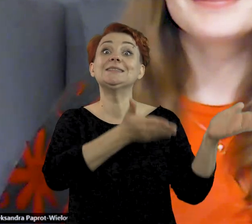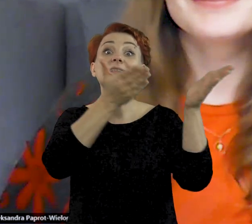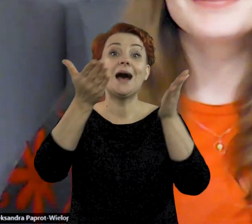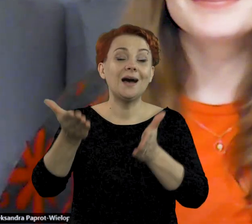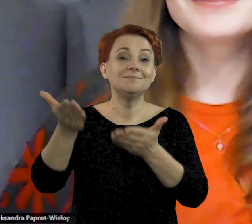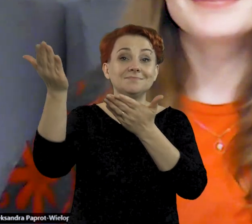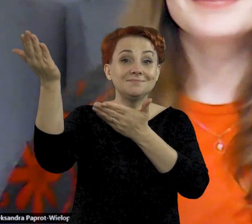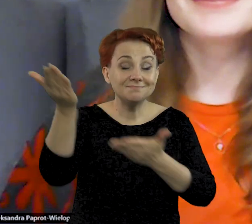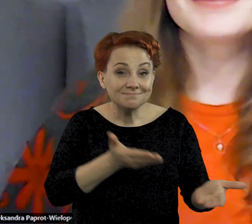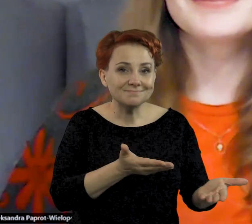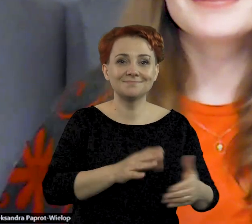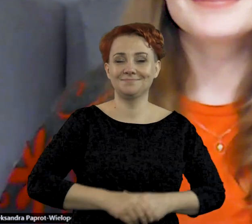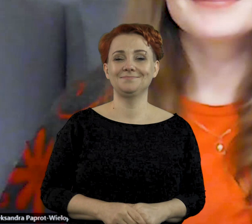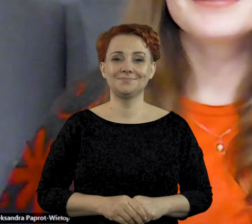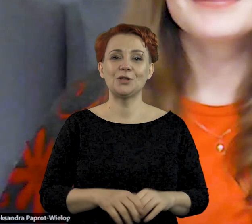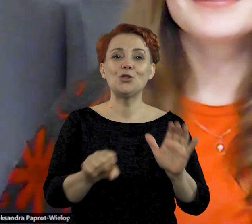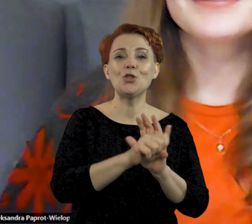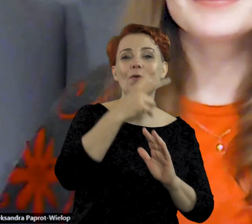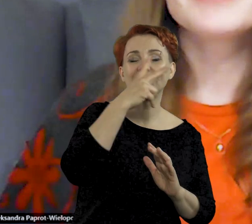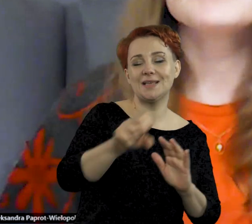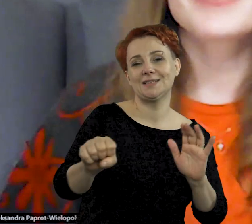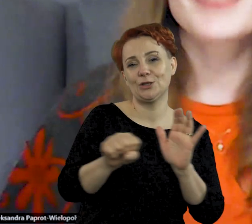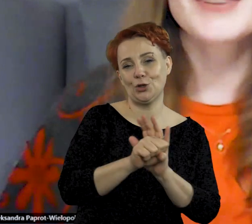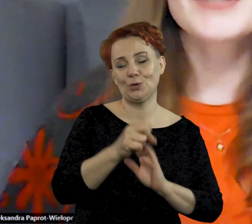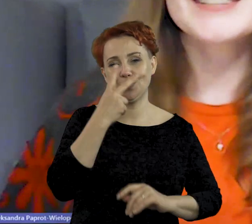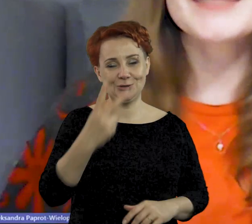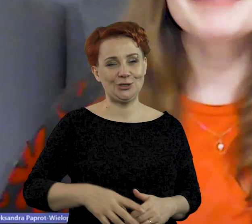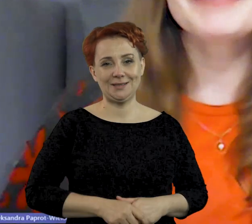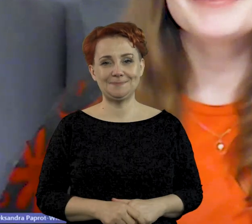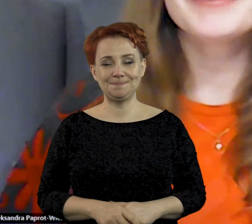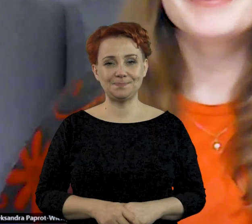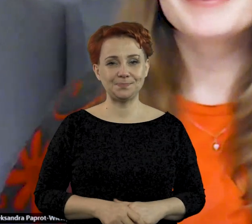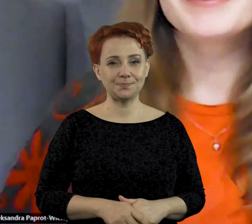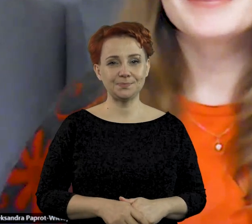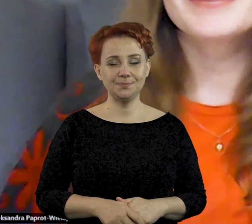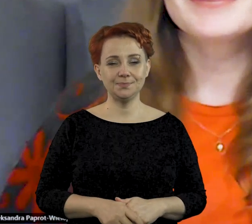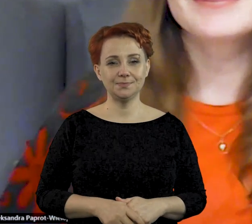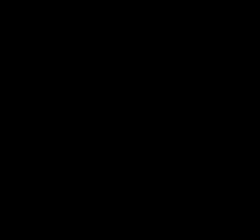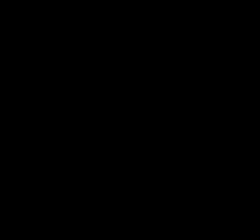kolejnych webinarów. Do widzenia, do zobaczenia. Do widzenia.